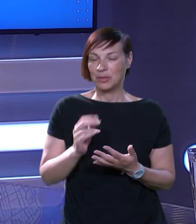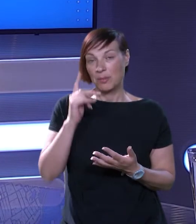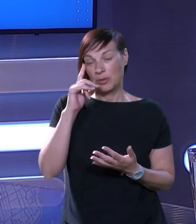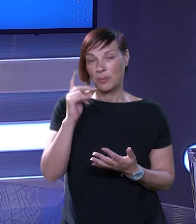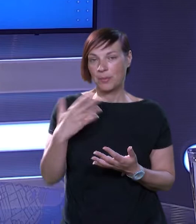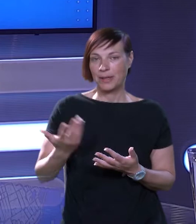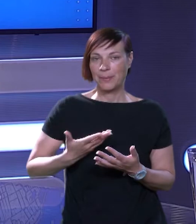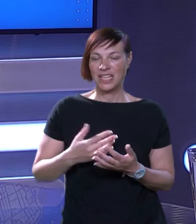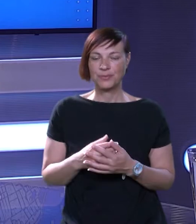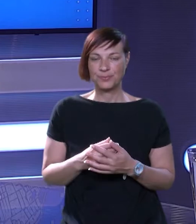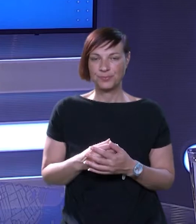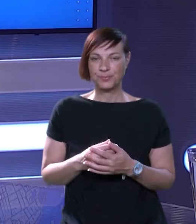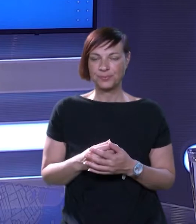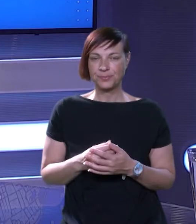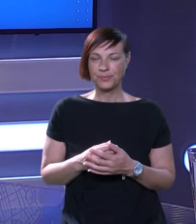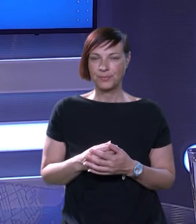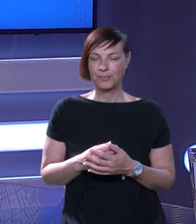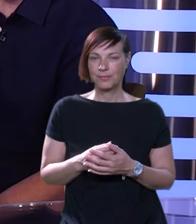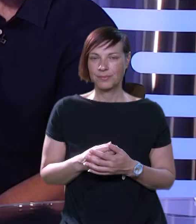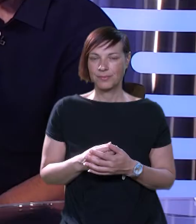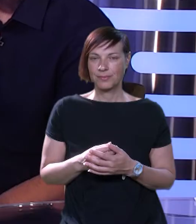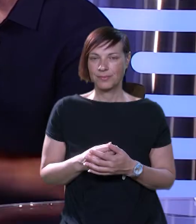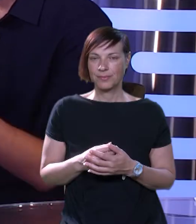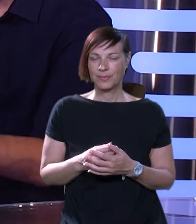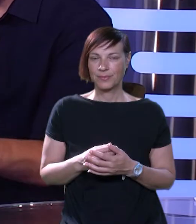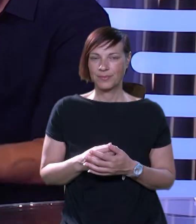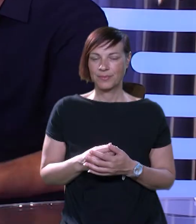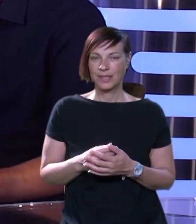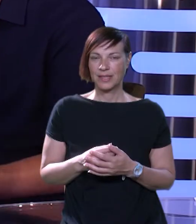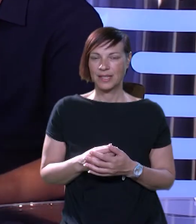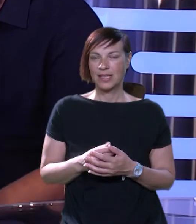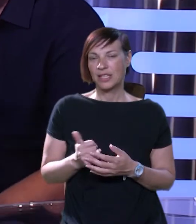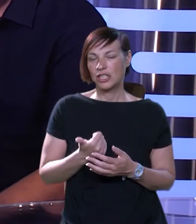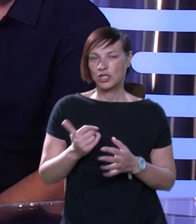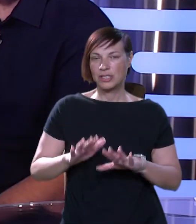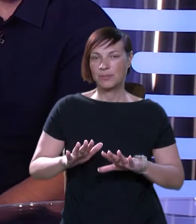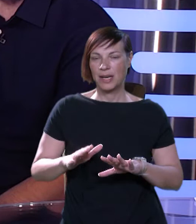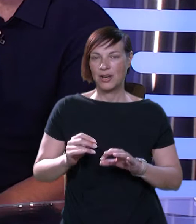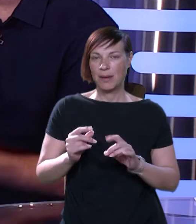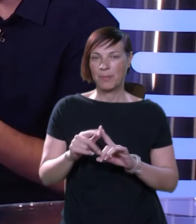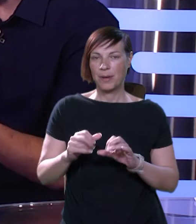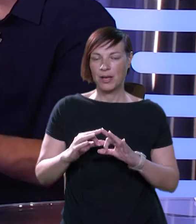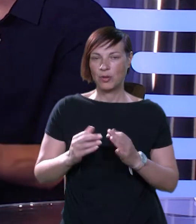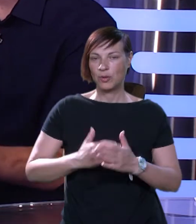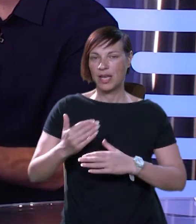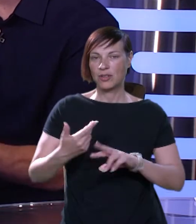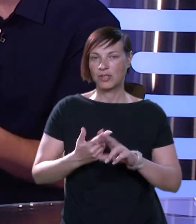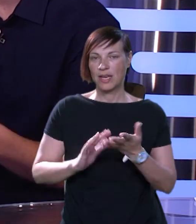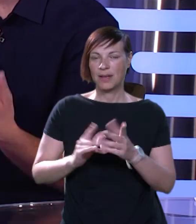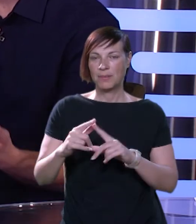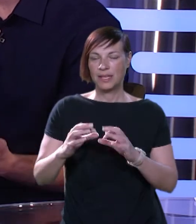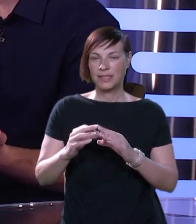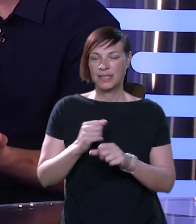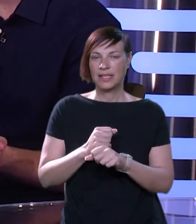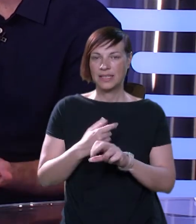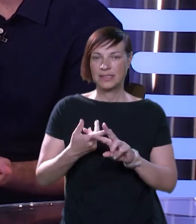popularni u Bogoti. Neka se ponovi. Još ću se zadržati malo na Paulu Mađeliju, jer nakon Hamleta, ako se